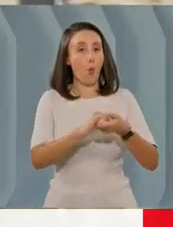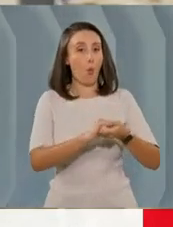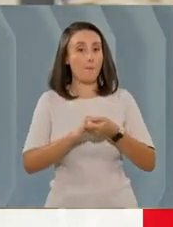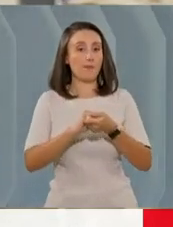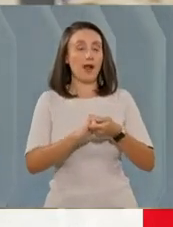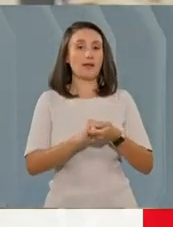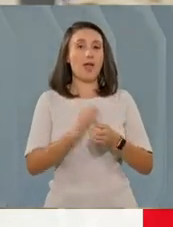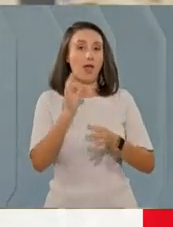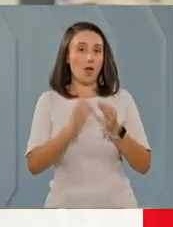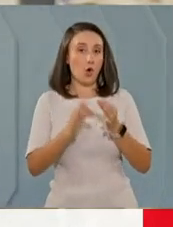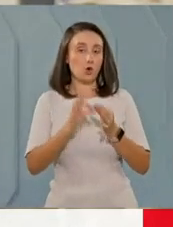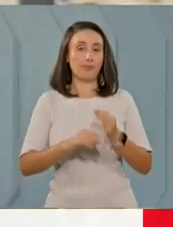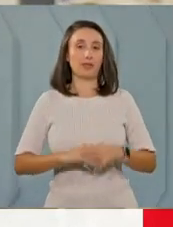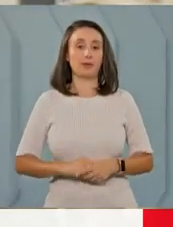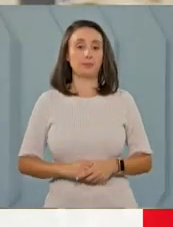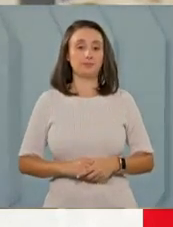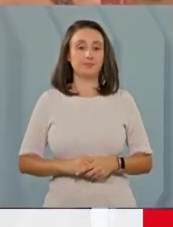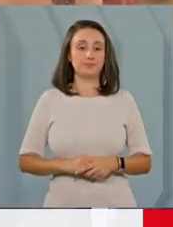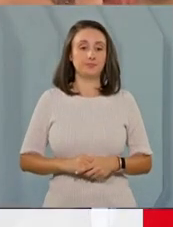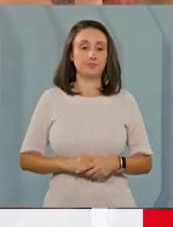Dezvoltare Economică a țării noastre.